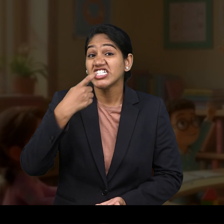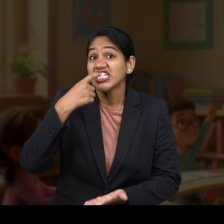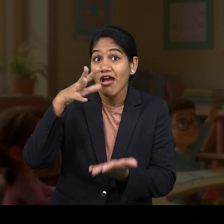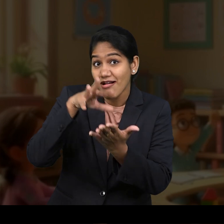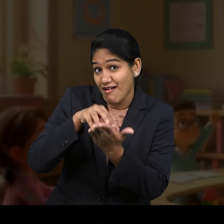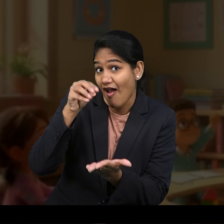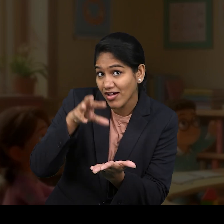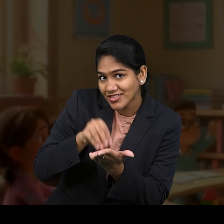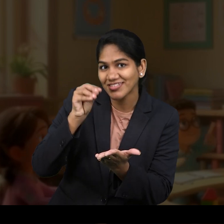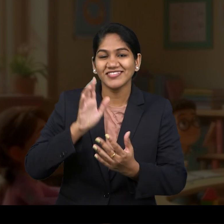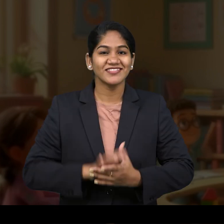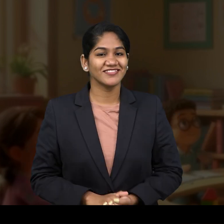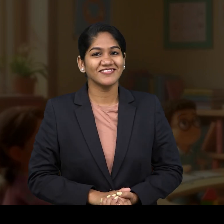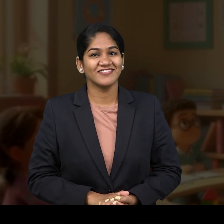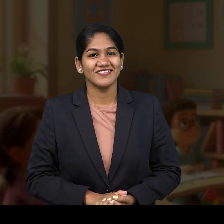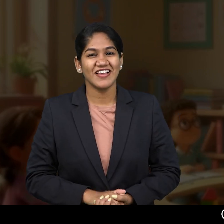அரிசி,